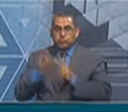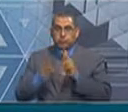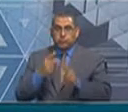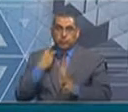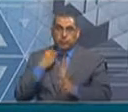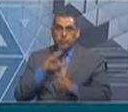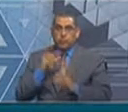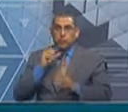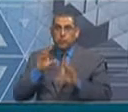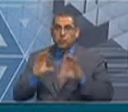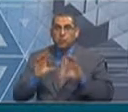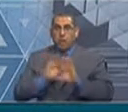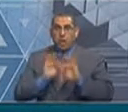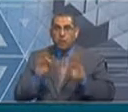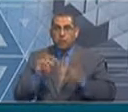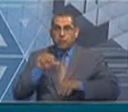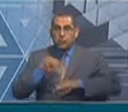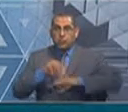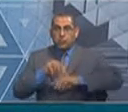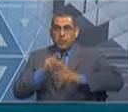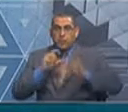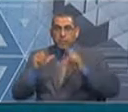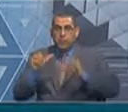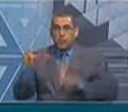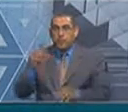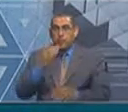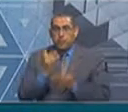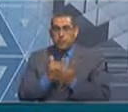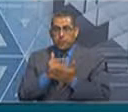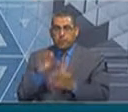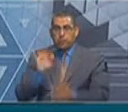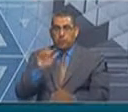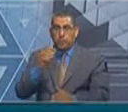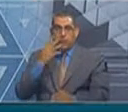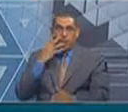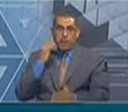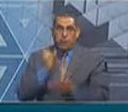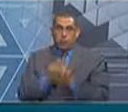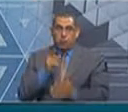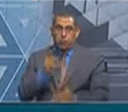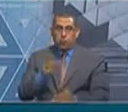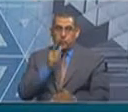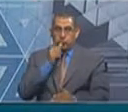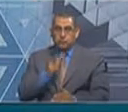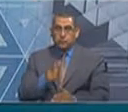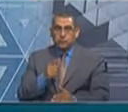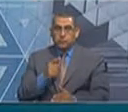في أماكن أو في بنوك تحت تصرف الشعب الليبي كله، ويتم البث فيها